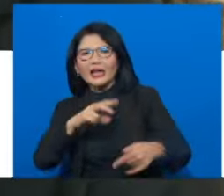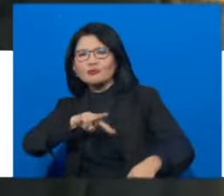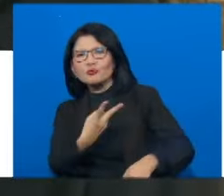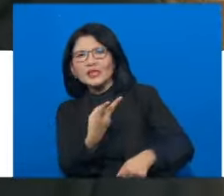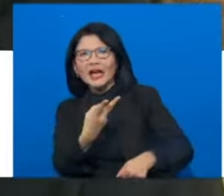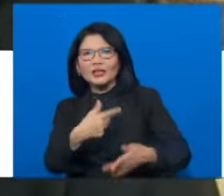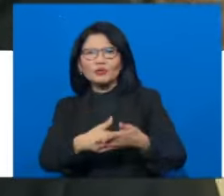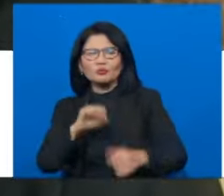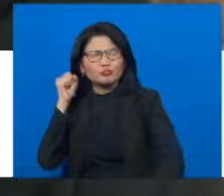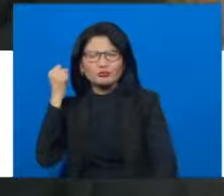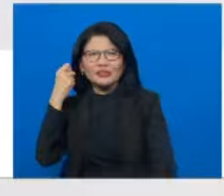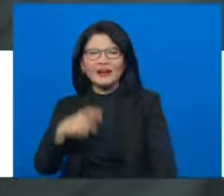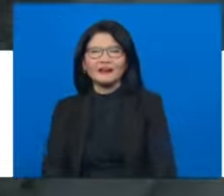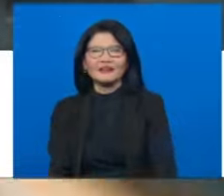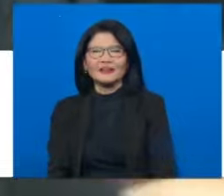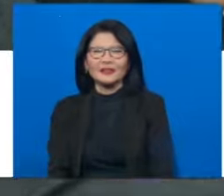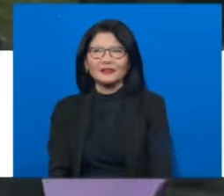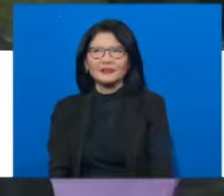ada gerakannya susah